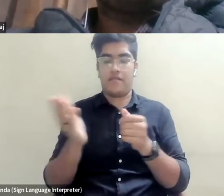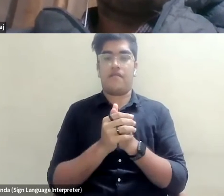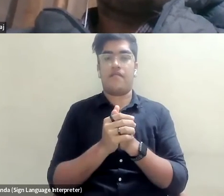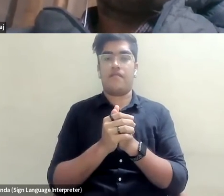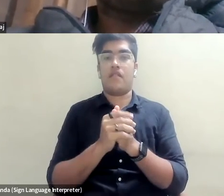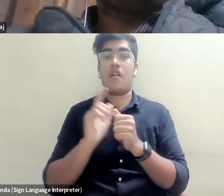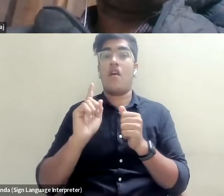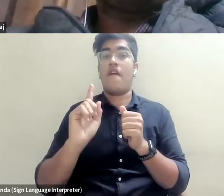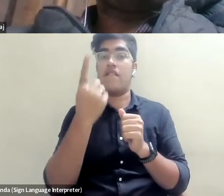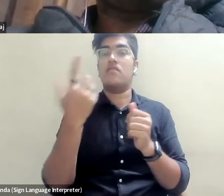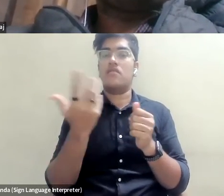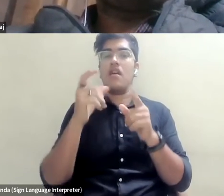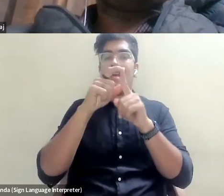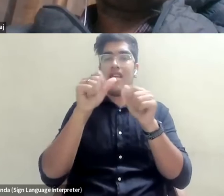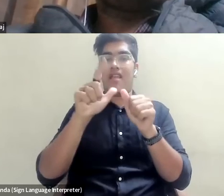डॉक्टर अम्बेडकर को।